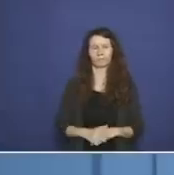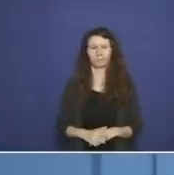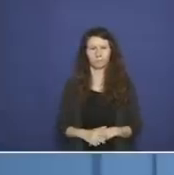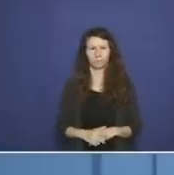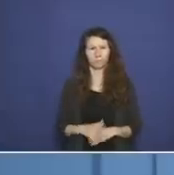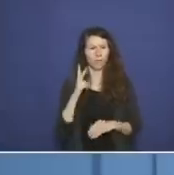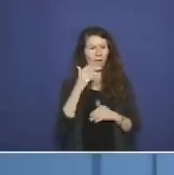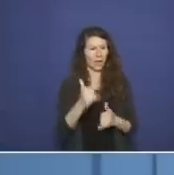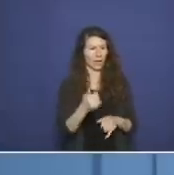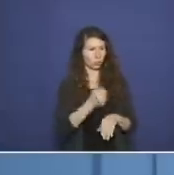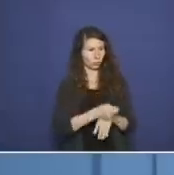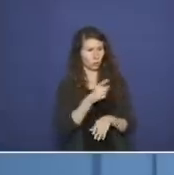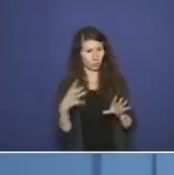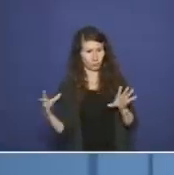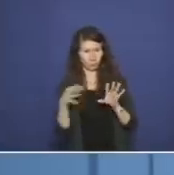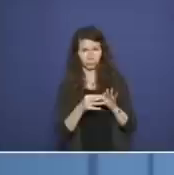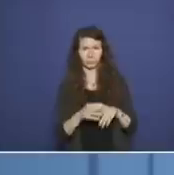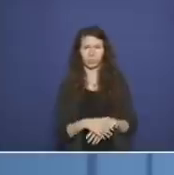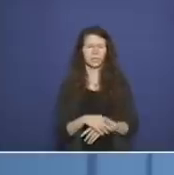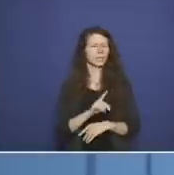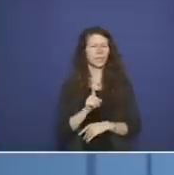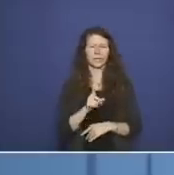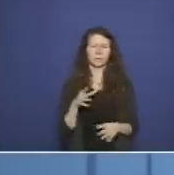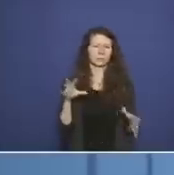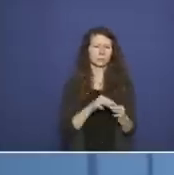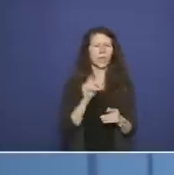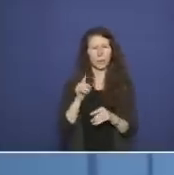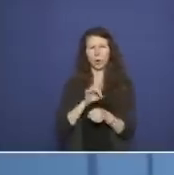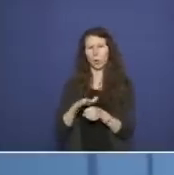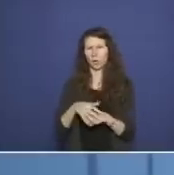Herr Reitschuster, dazu? Nicht dazu, Corona. Ich